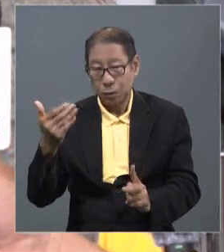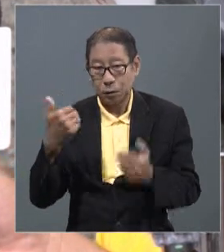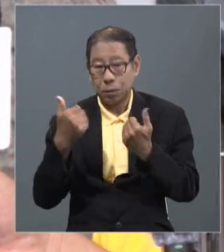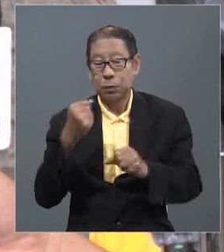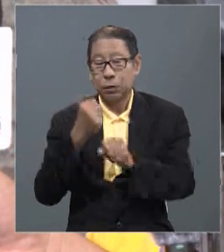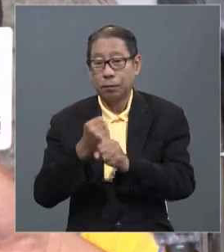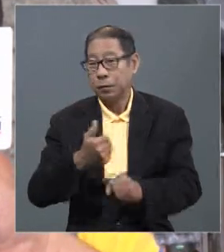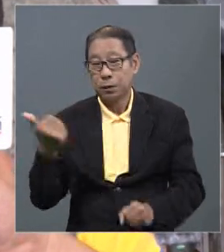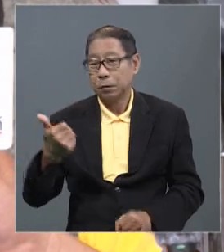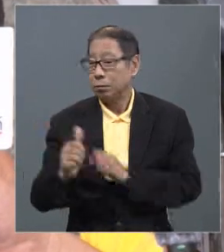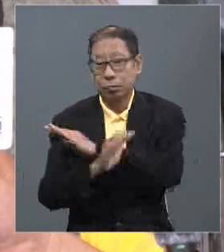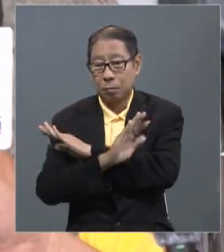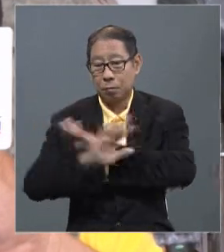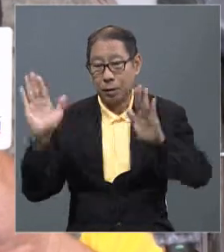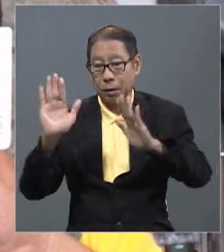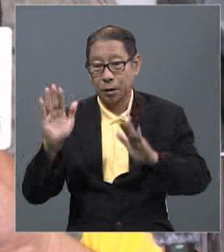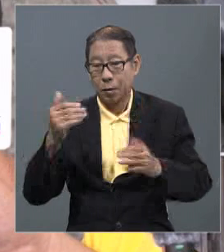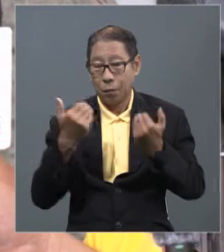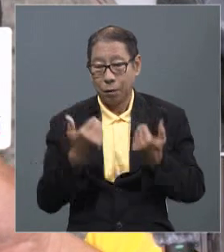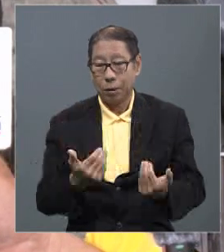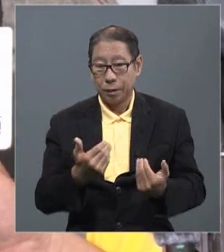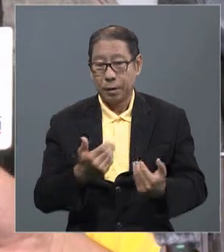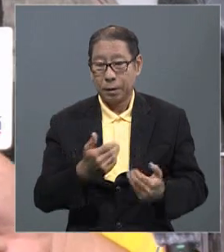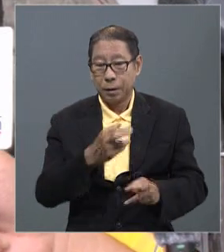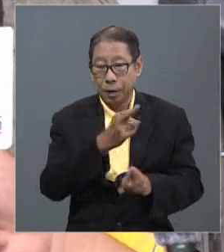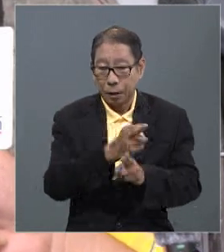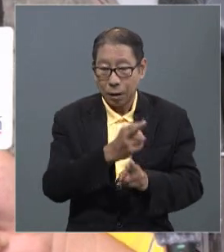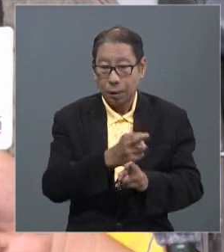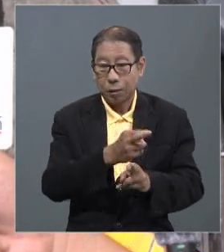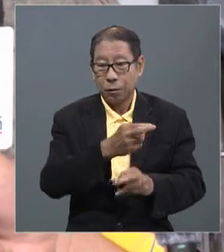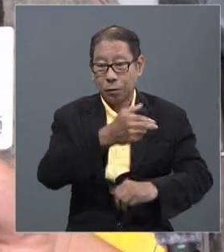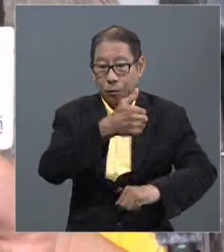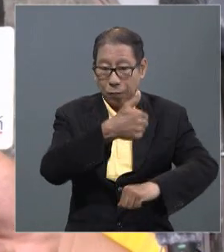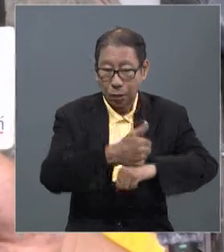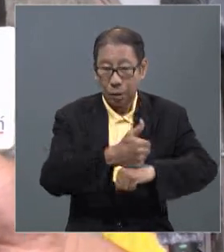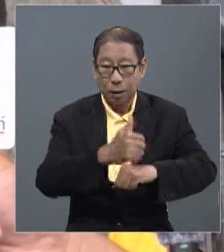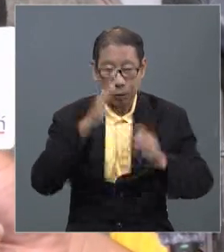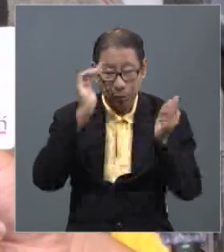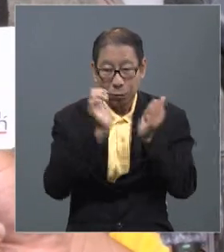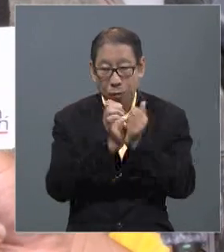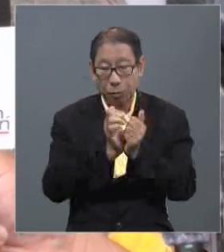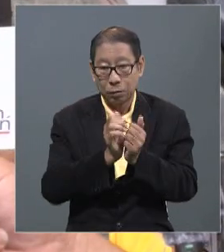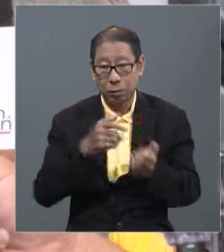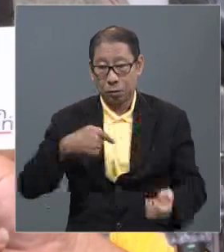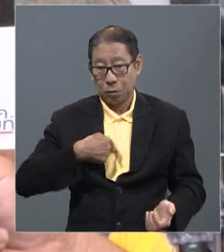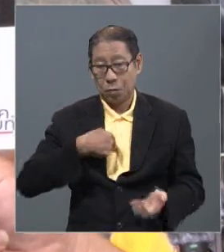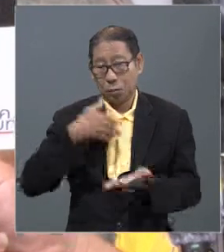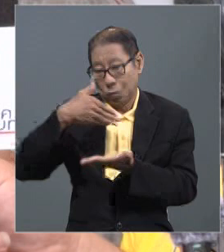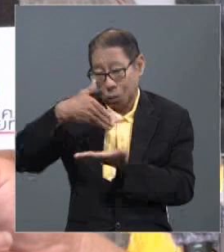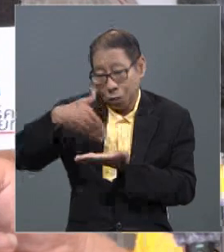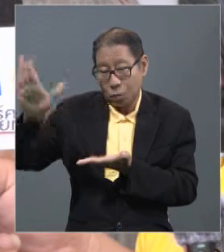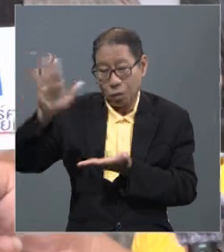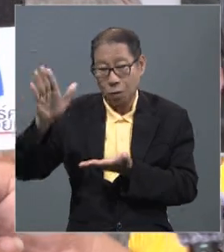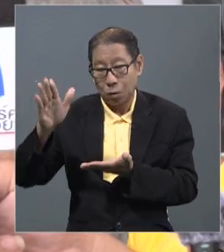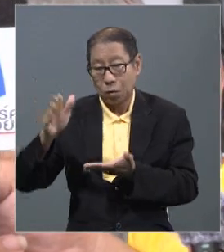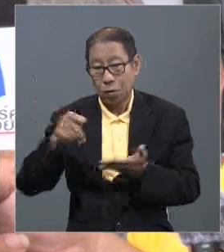นทำไม่ได้วันนี้รักษาการผบ.ตร.นะครับไปให้ผมออกทันทีโดยที่ไม่มีข้อเสนอแนะของ